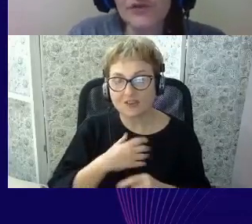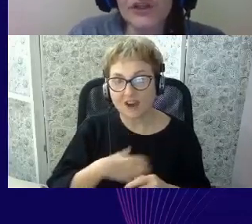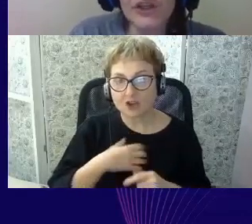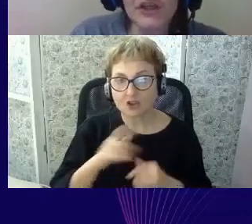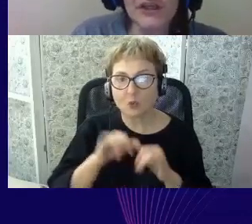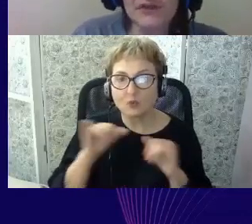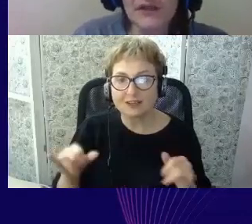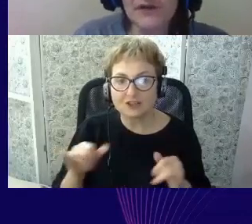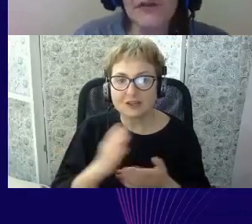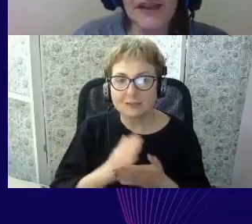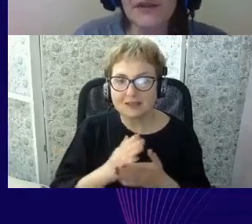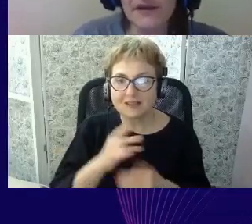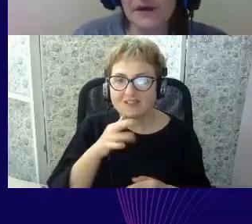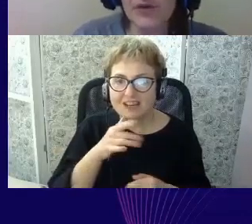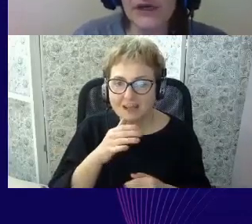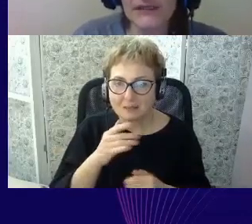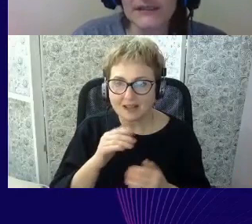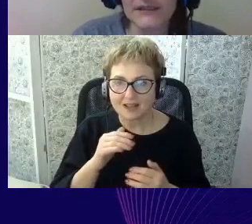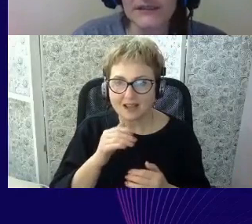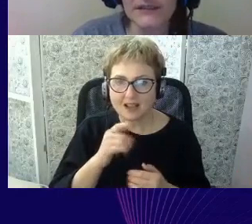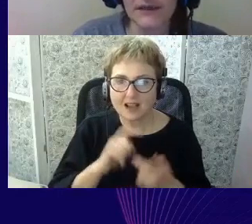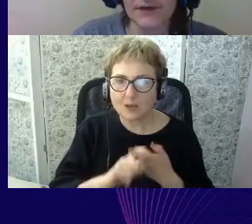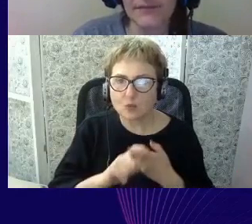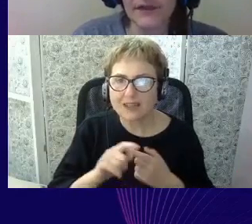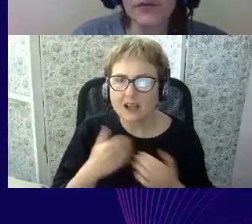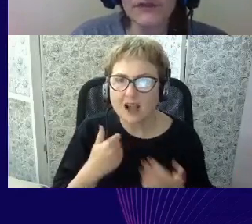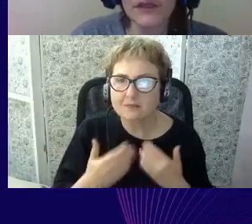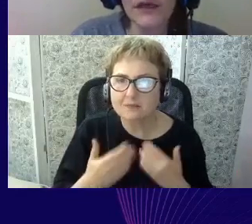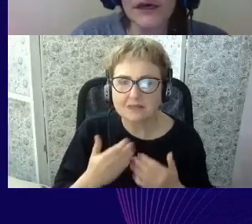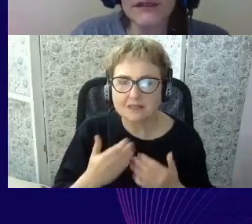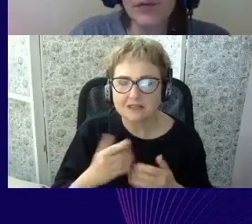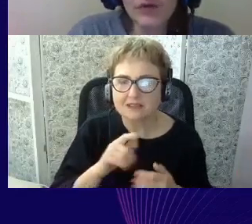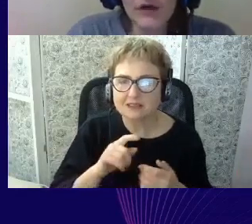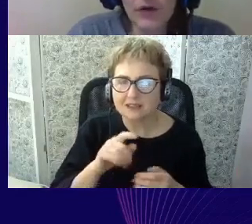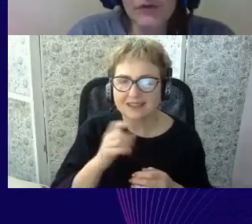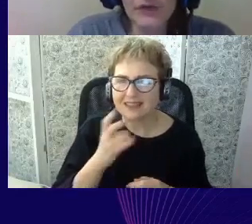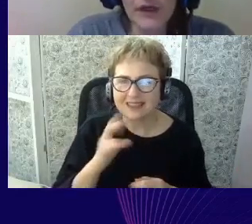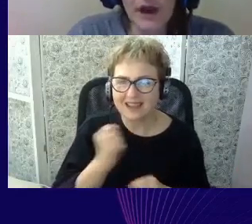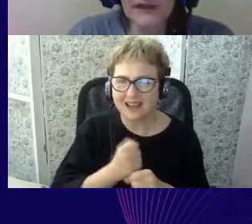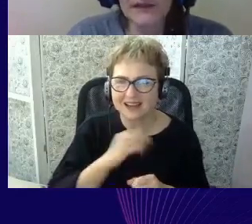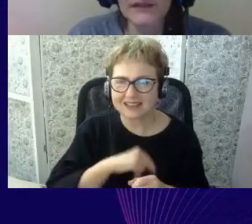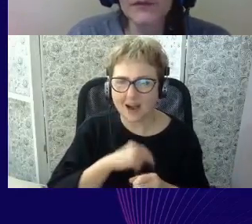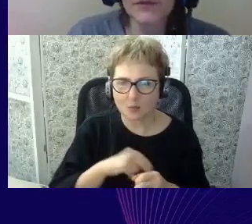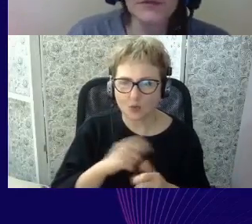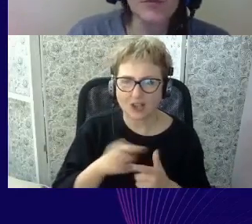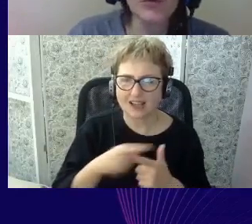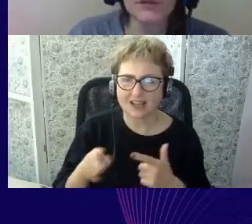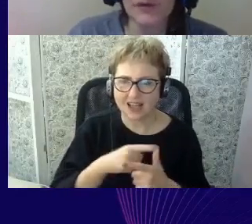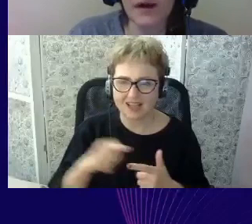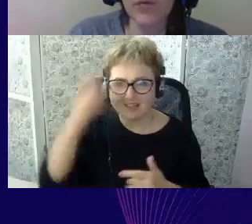важно увеличение именно времени коммуникации с системой, да, то есть не разработка какого-то